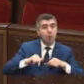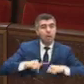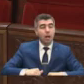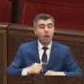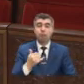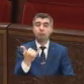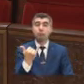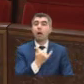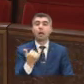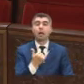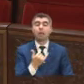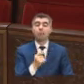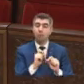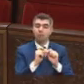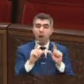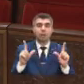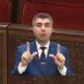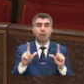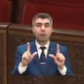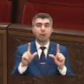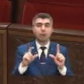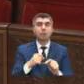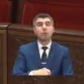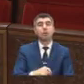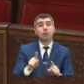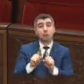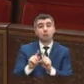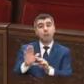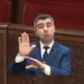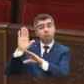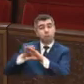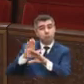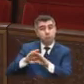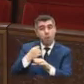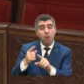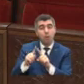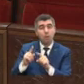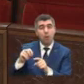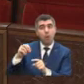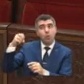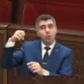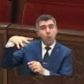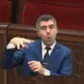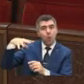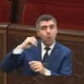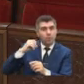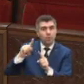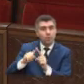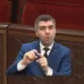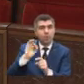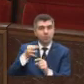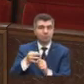للان كنشتغلوا باش نعموه، ثم ايضا تشجيع المواطنين على المصابيح الاقل استهلاكا باش يمكن الاستهلاك ما يكونش. فيما يتعلق